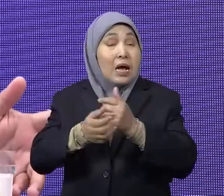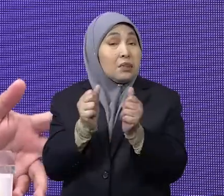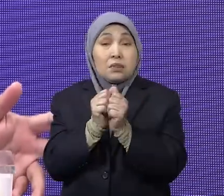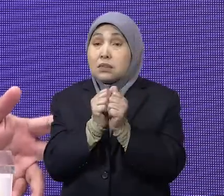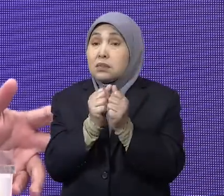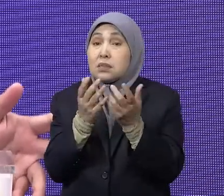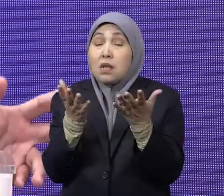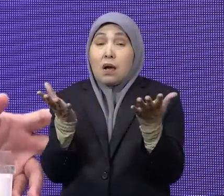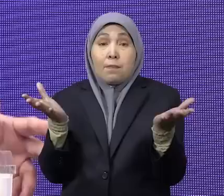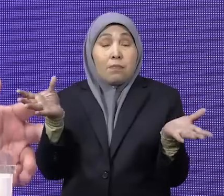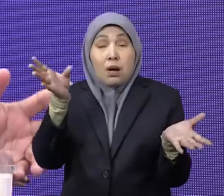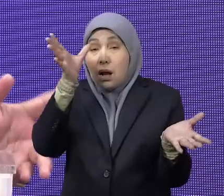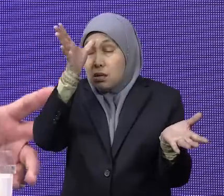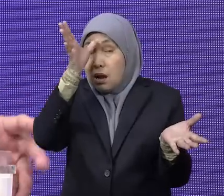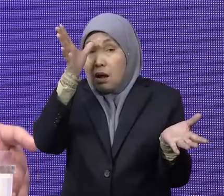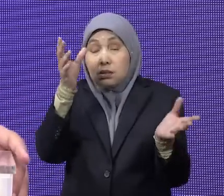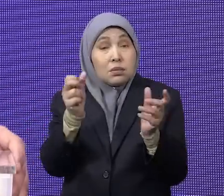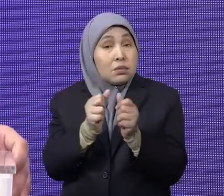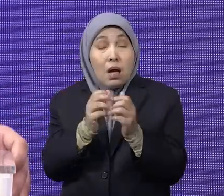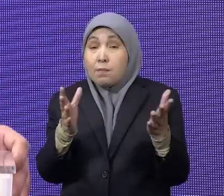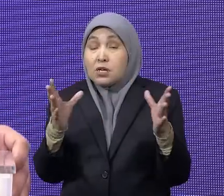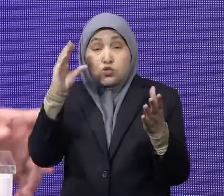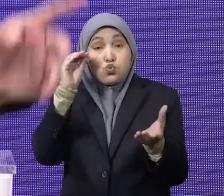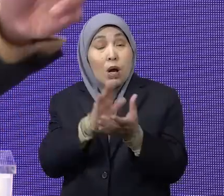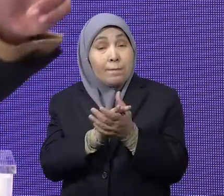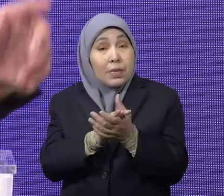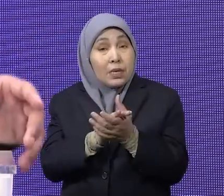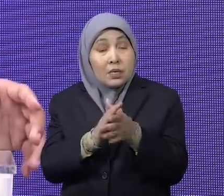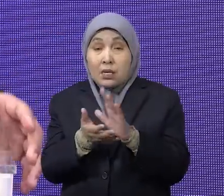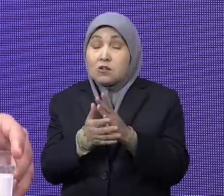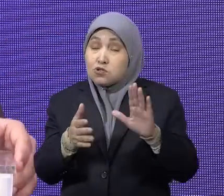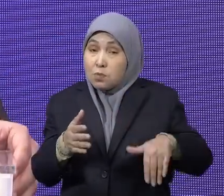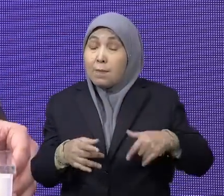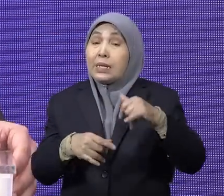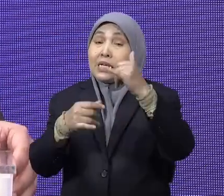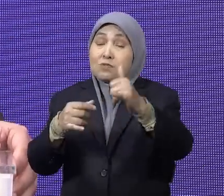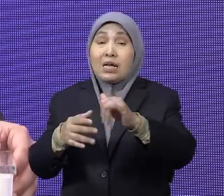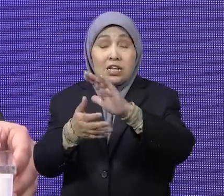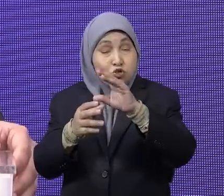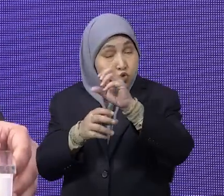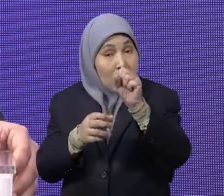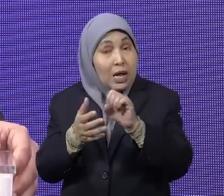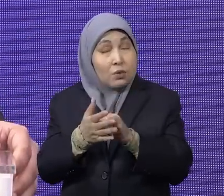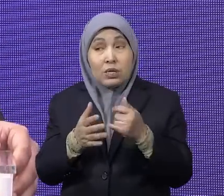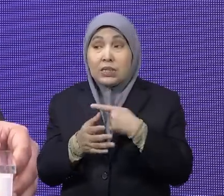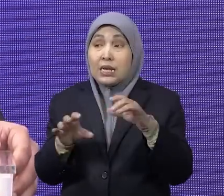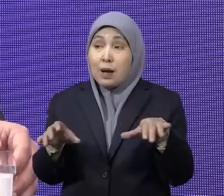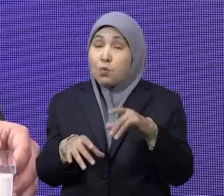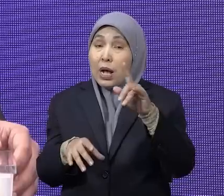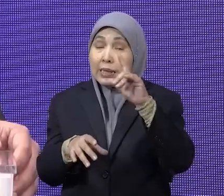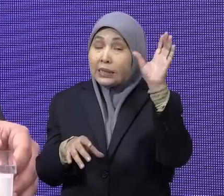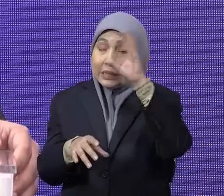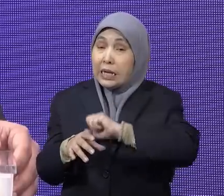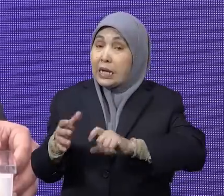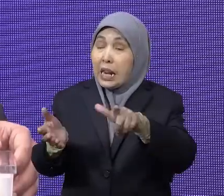tanpa seorang ayah ataupun seorang suami di sisinya. Tapi sebelum pergi kepada soalan tu tadi, kalau kita nak buat teka lagu